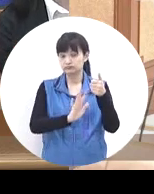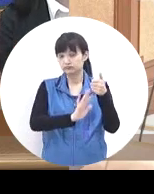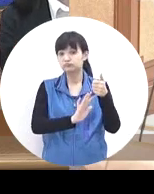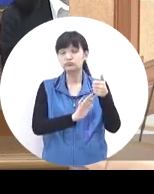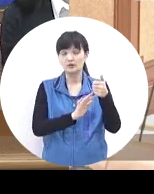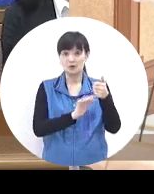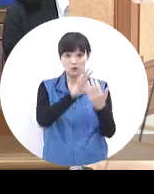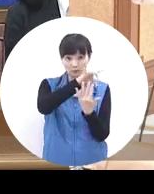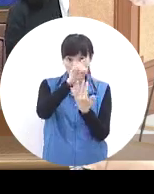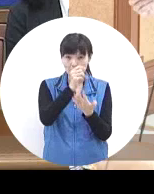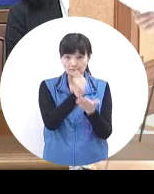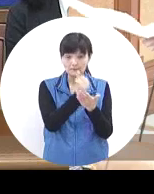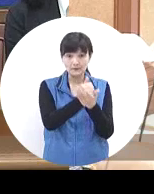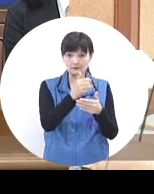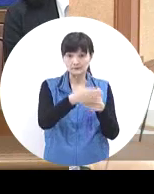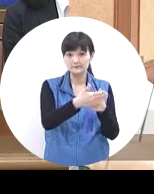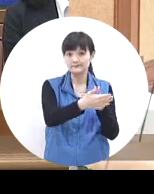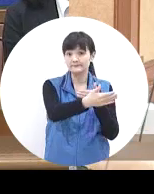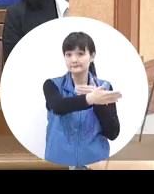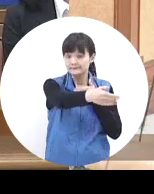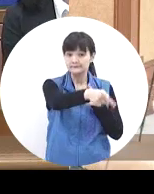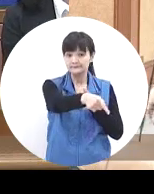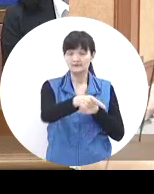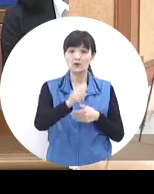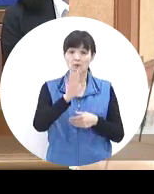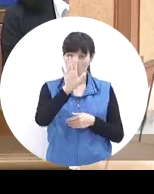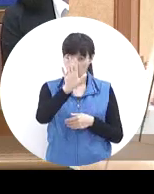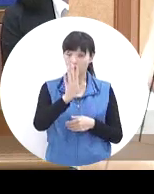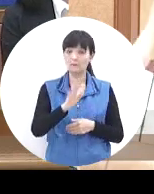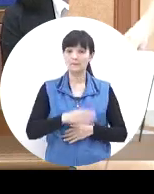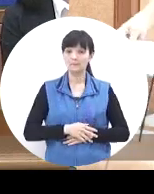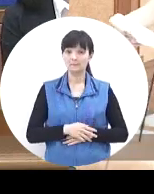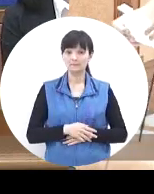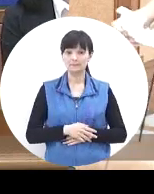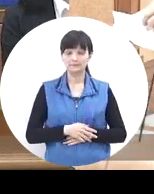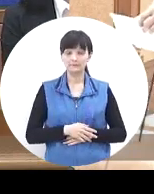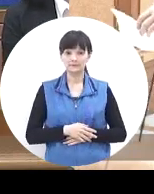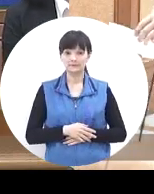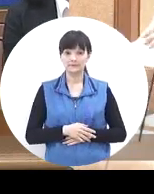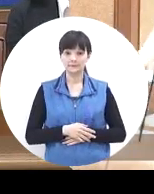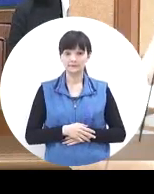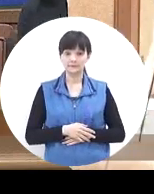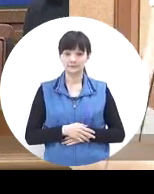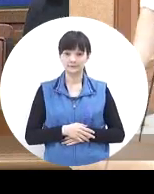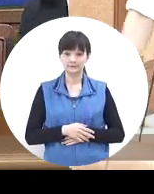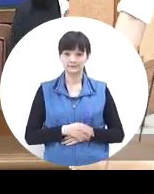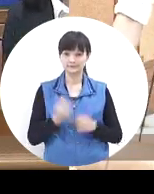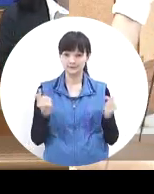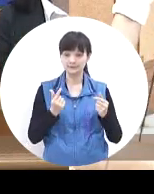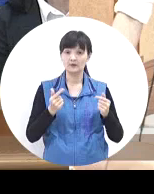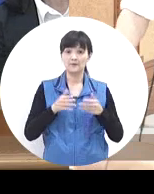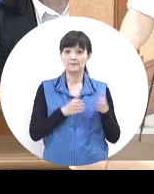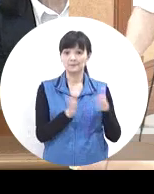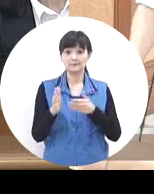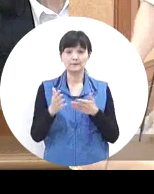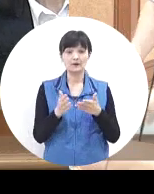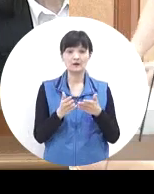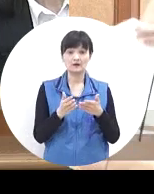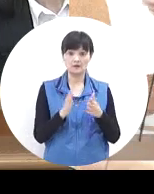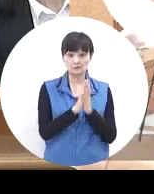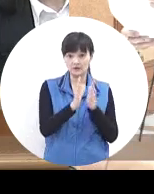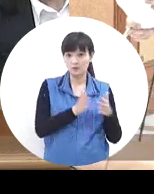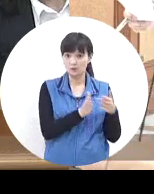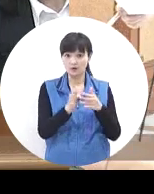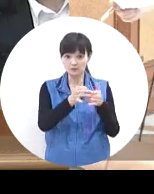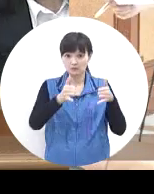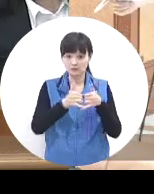其实各族领导人的推举的制度一直在进行当中啦。像白湾子阿美族乌来区领导人